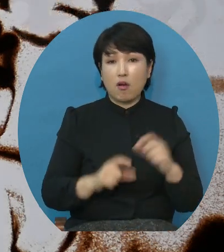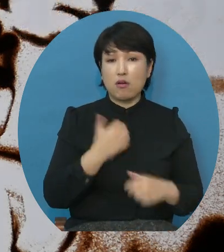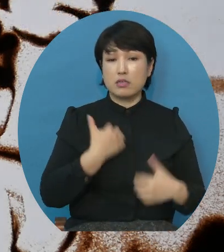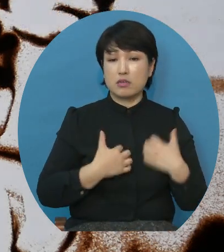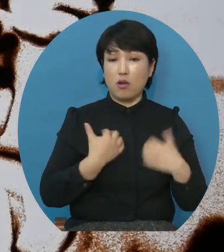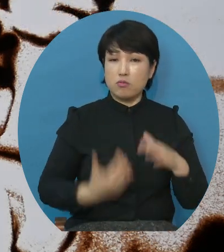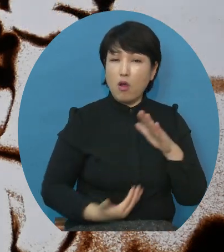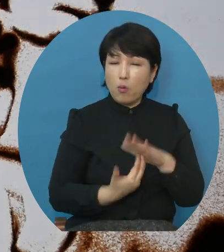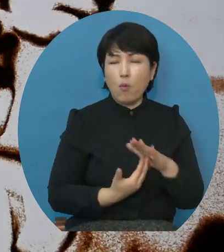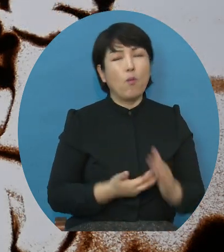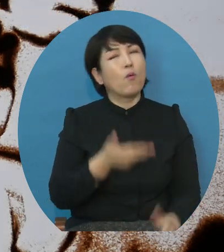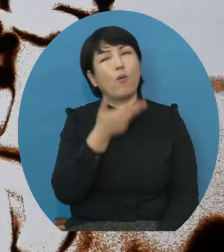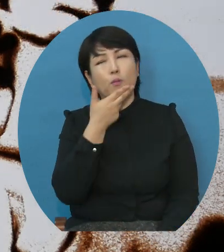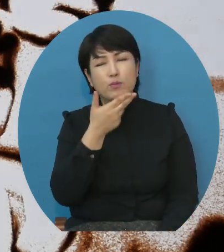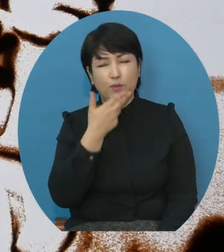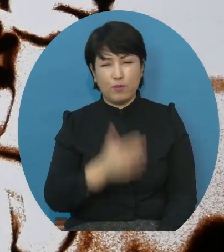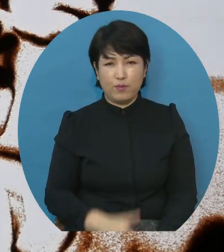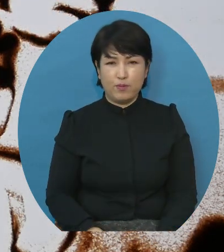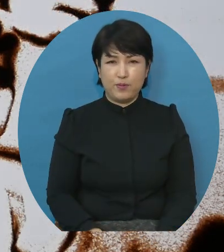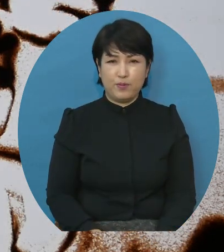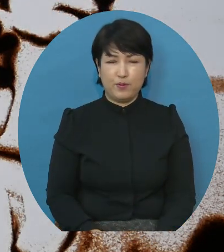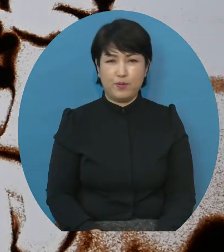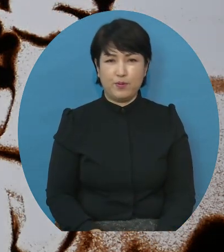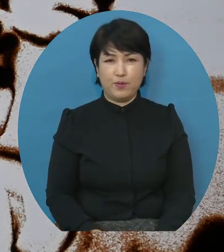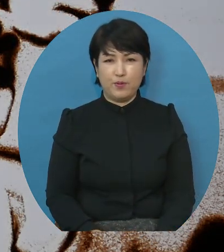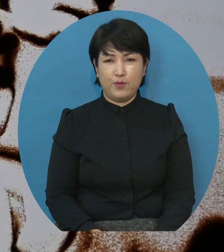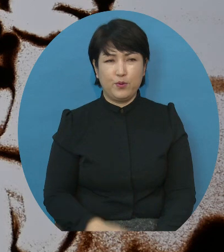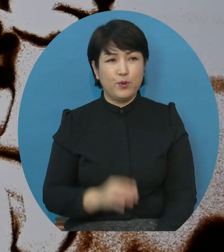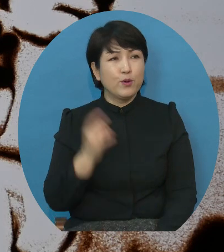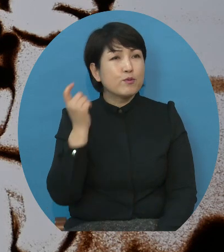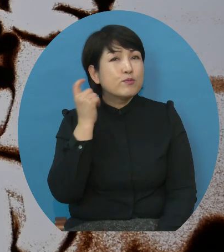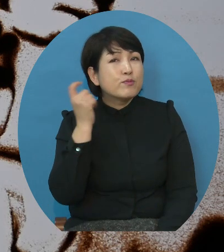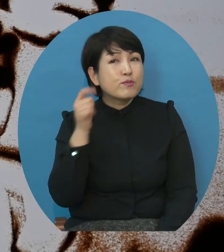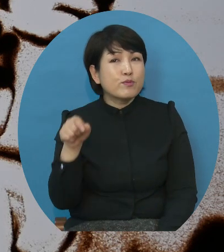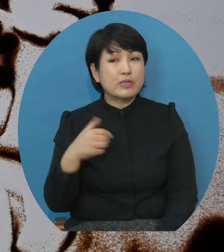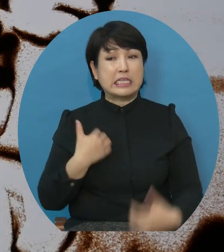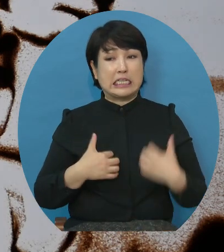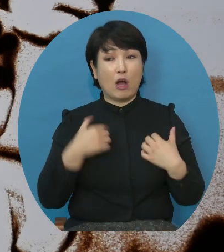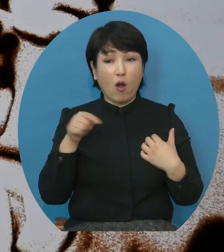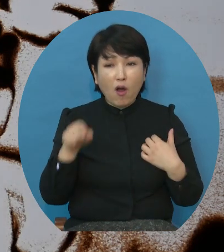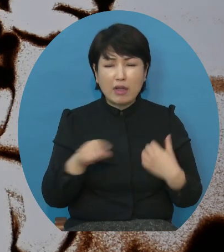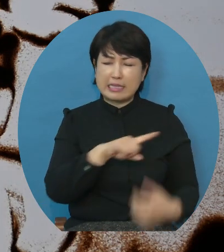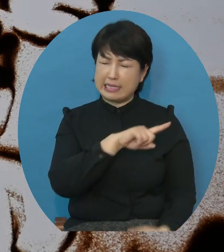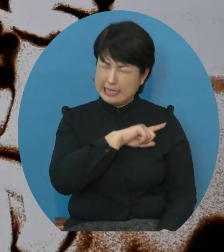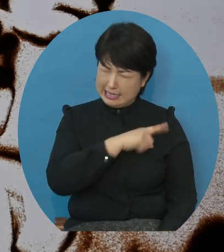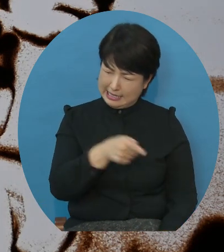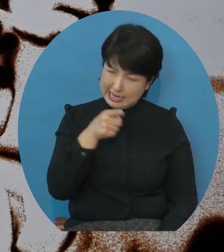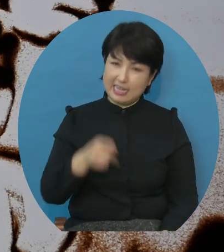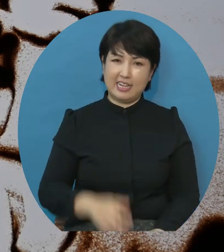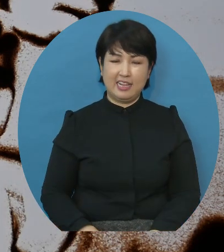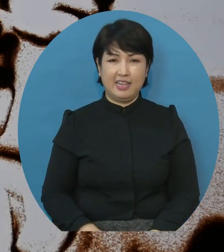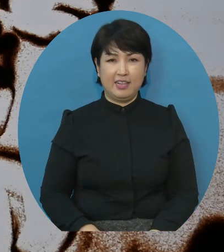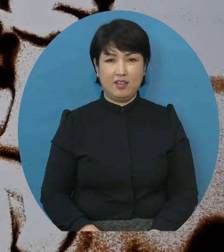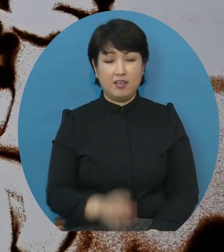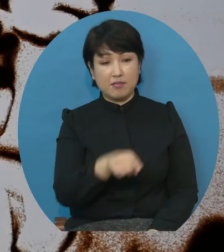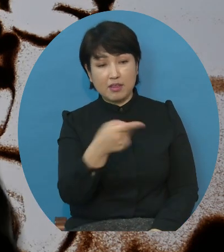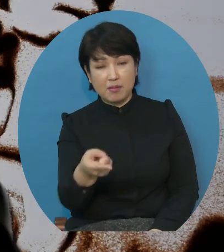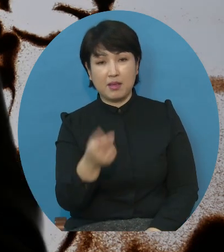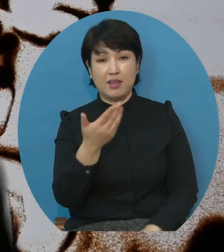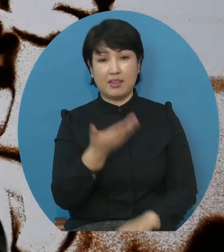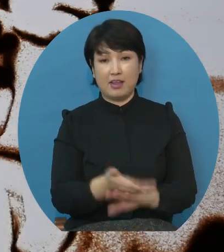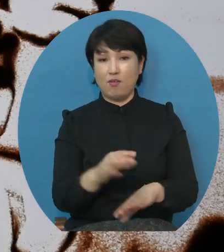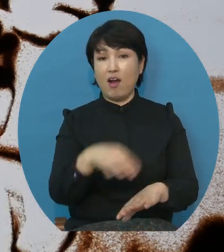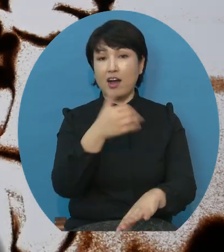즐거운 게 어디 있겠 귀에 즐거운 거 이게 제일 질 없더라 그리고 또 한